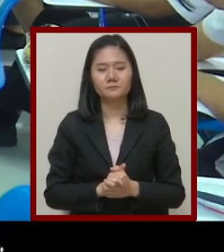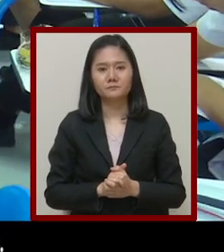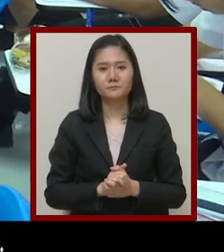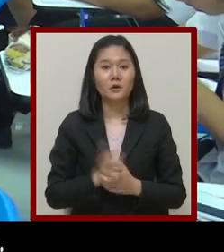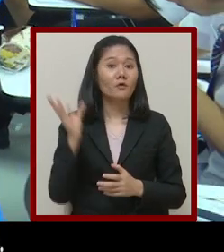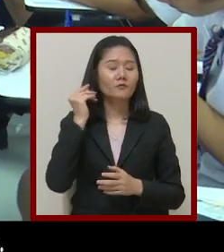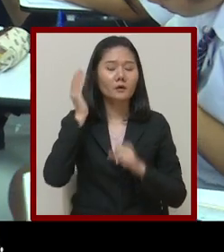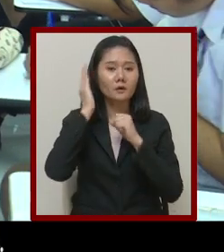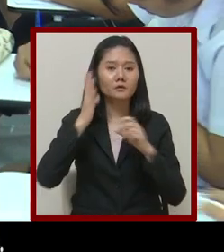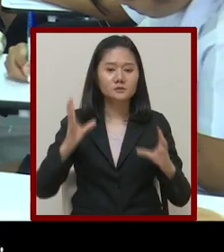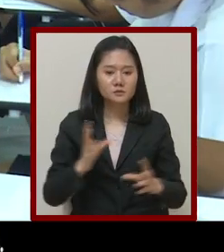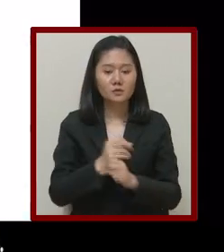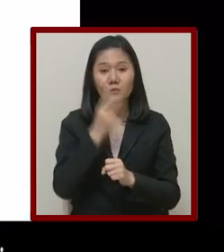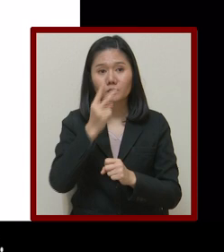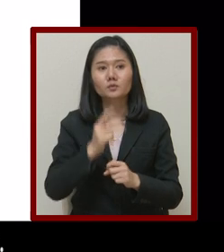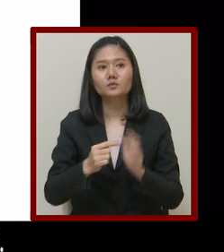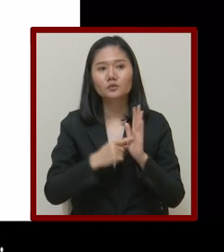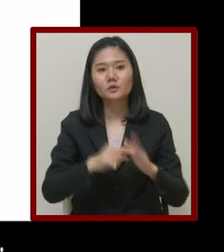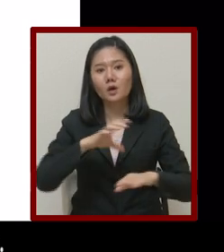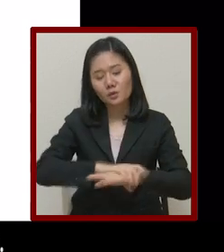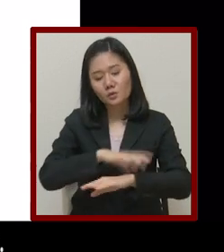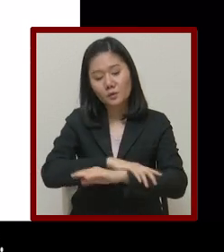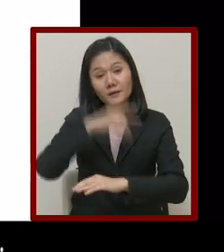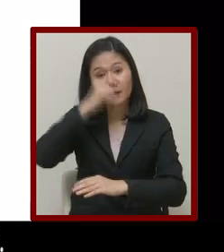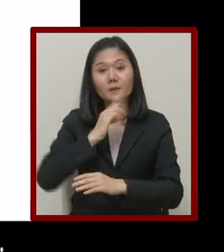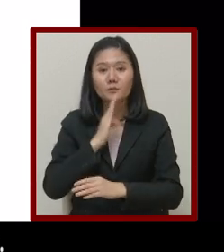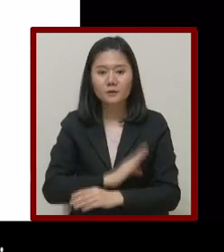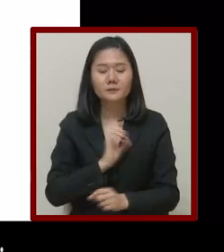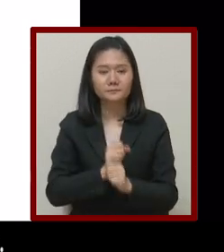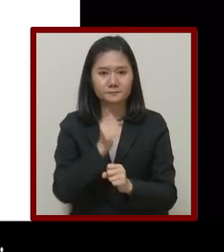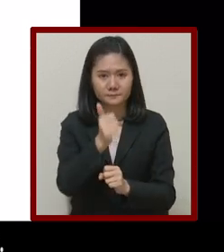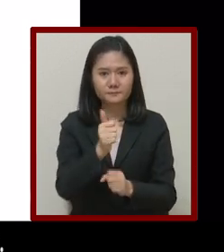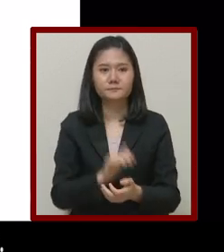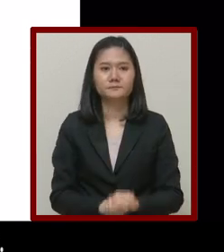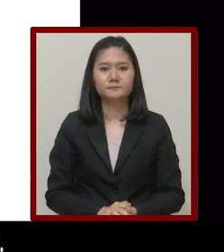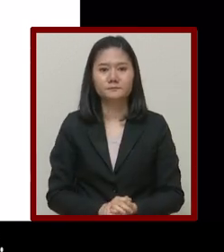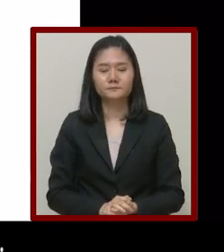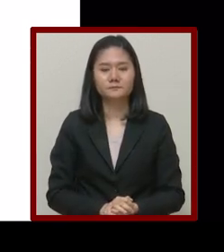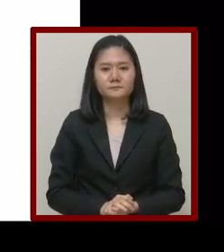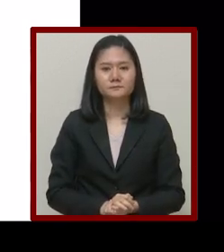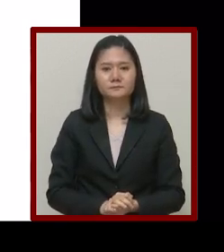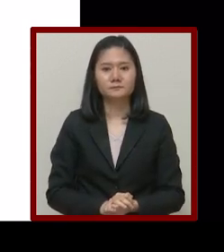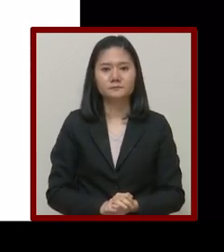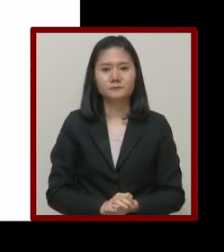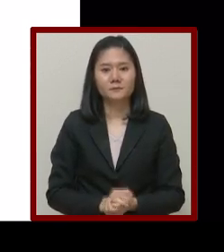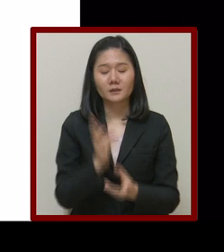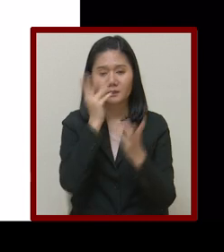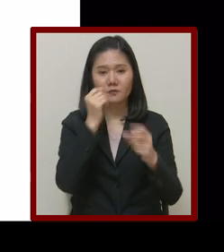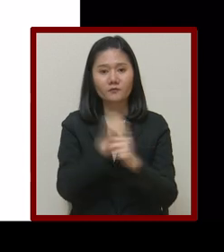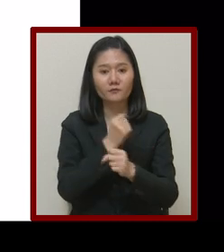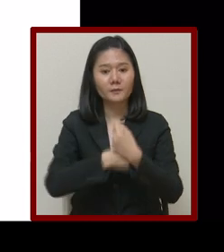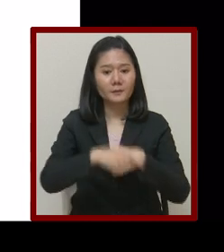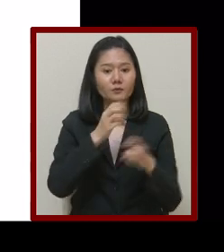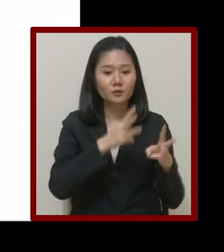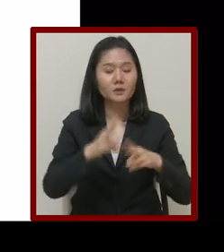รับฟังการบรรยายสรุปแล้วก็ชมการสาธิตการนวดแผนไทยโบราณก็ได้แล้วก็เรียนรู้และฝึกปฏิ